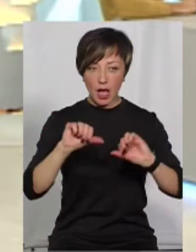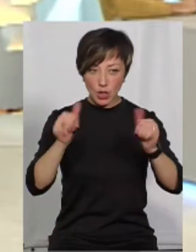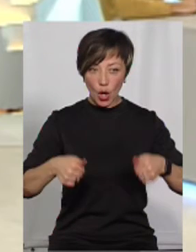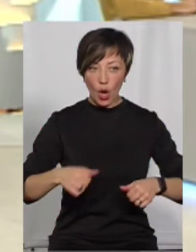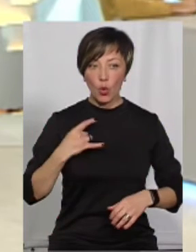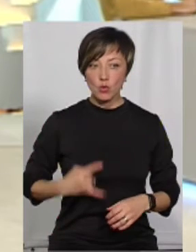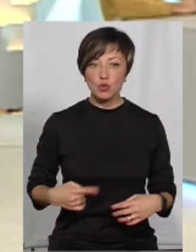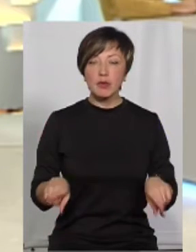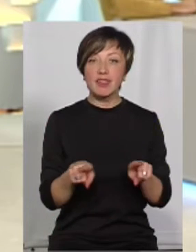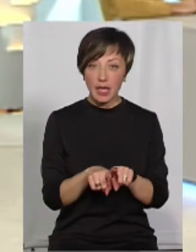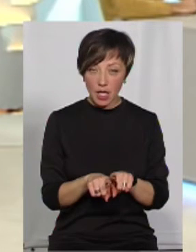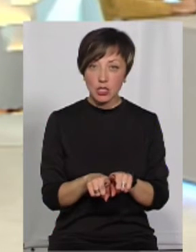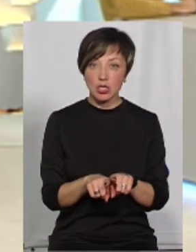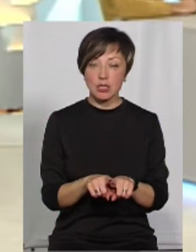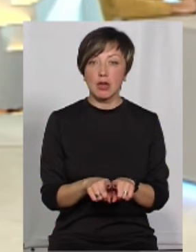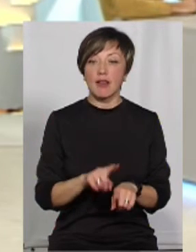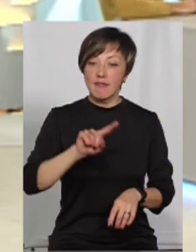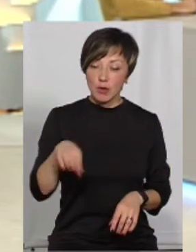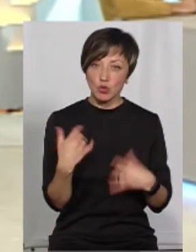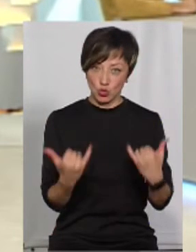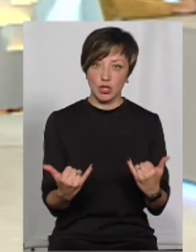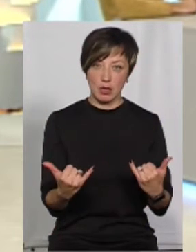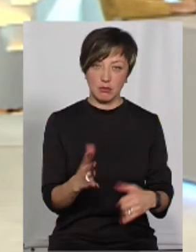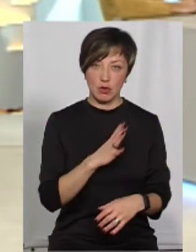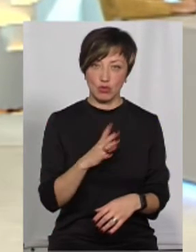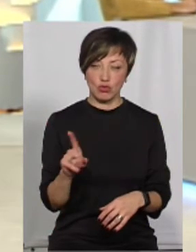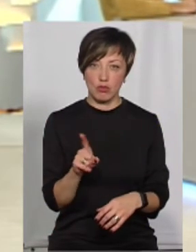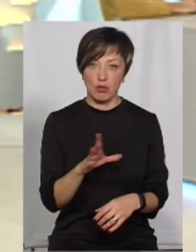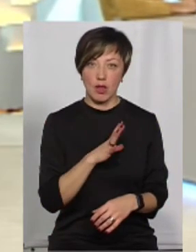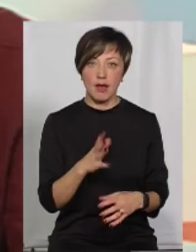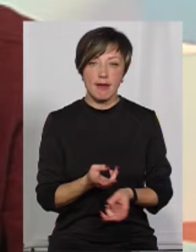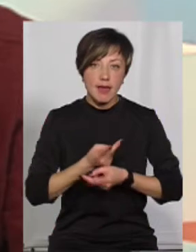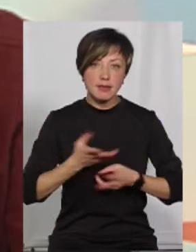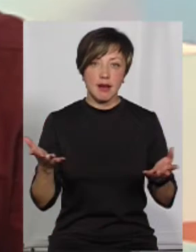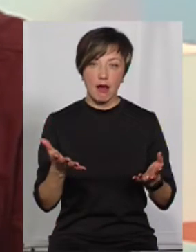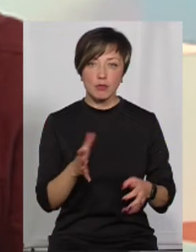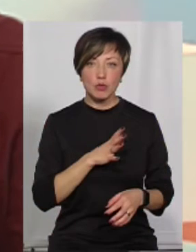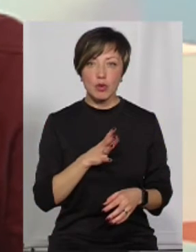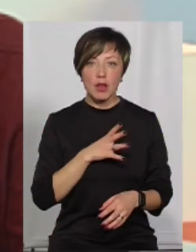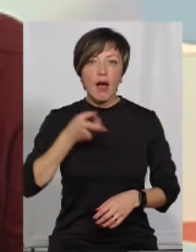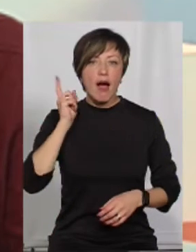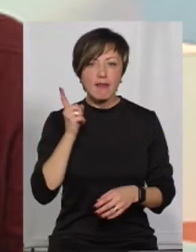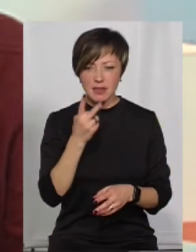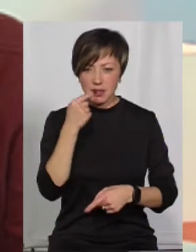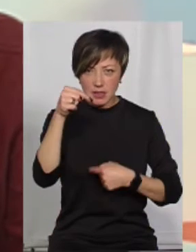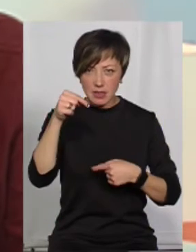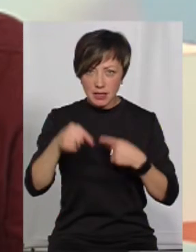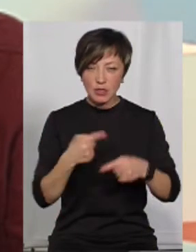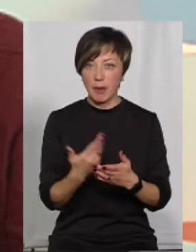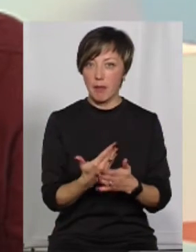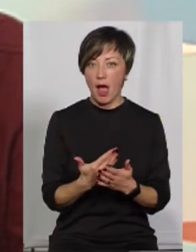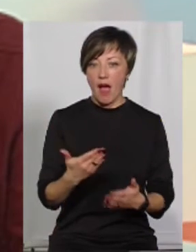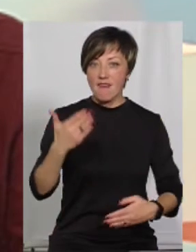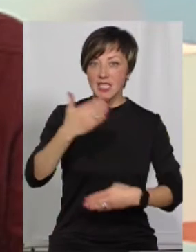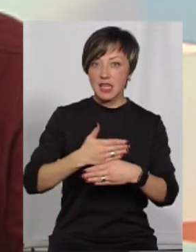теж, у мене є така вимога, щоб вони були сучасними, щоб вони були яскравими, щоб вони були автентичними. Тобто, якщо це вистава